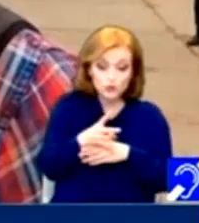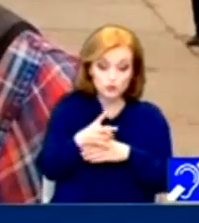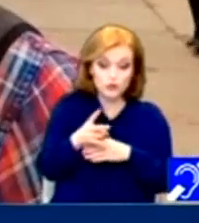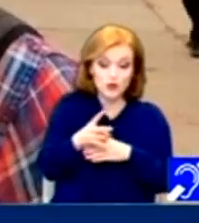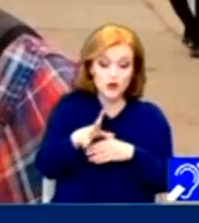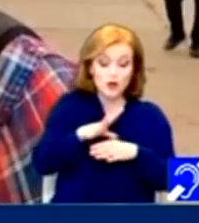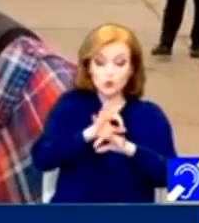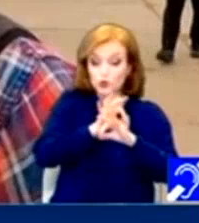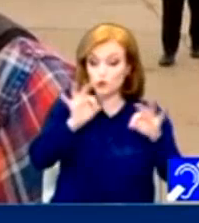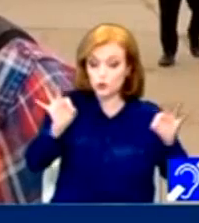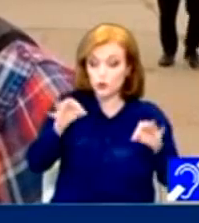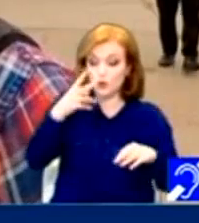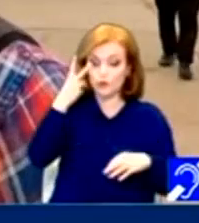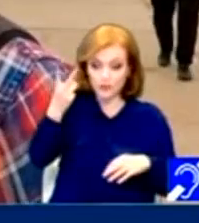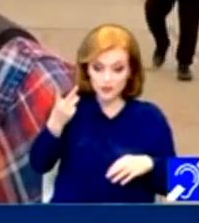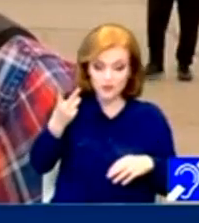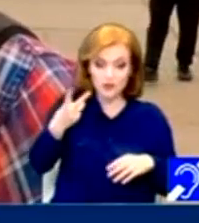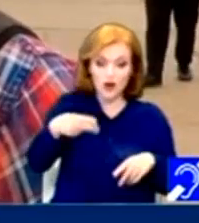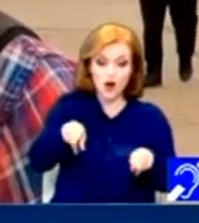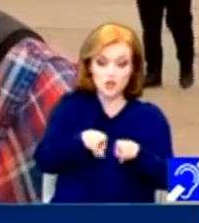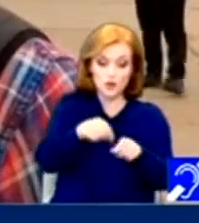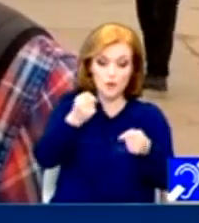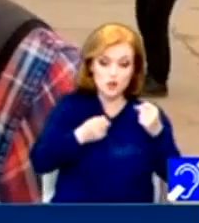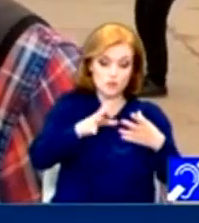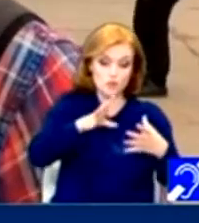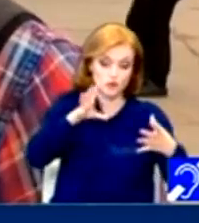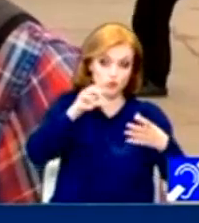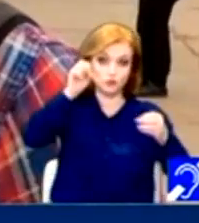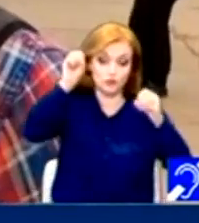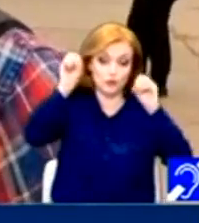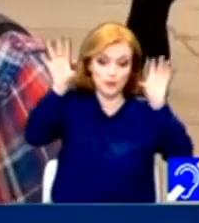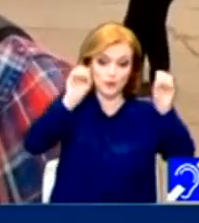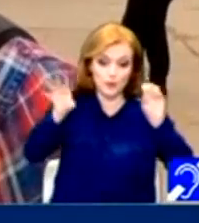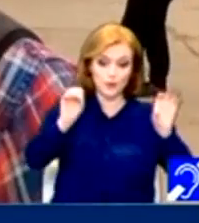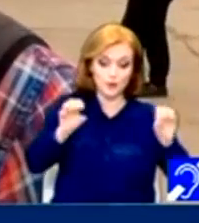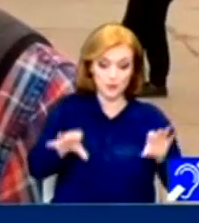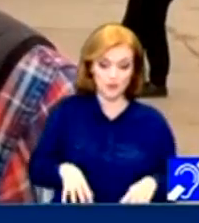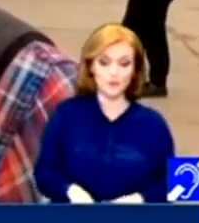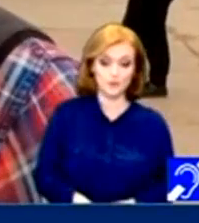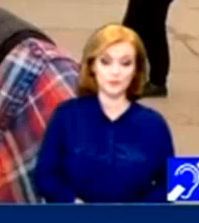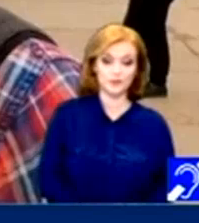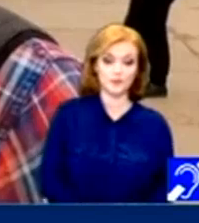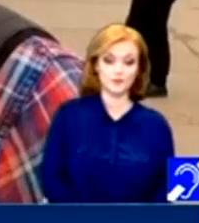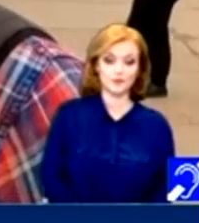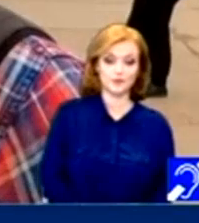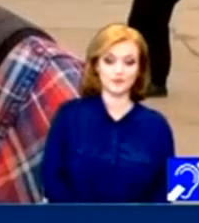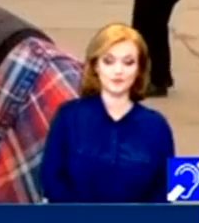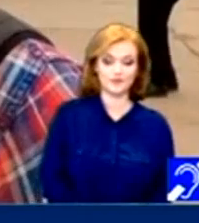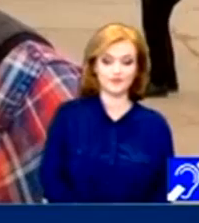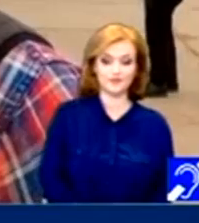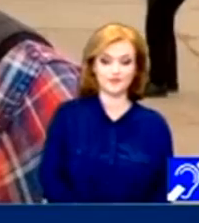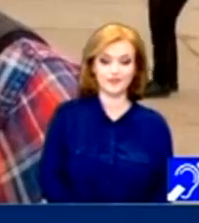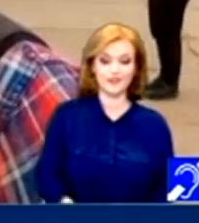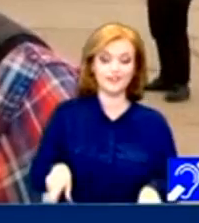очень круто увидеть, как грузовик сверкает, мигает, горит своими фонарями, дудит, и это